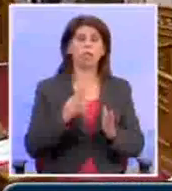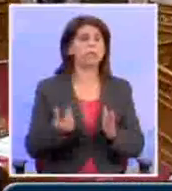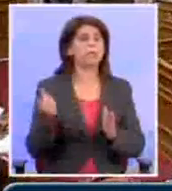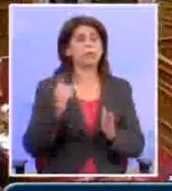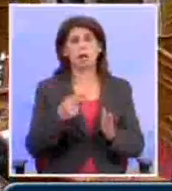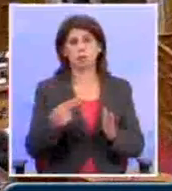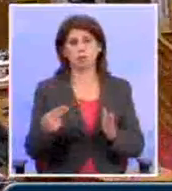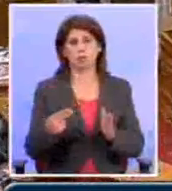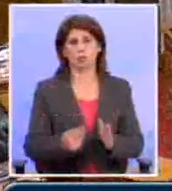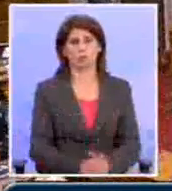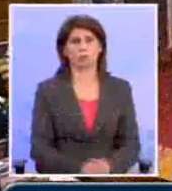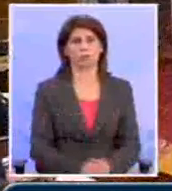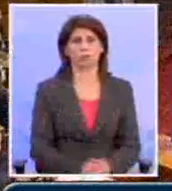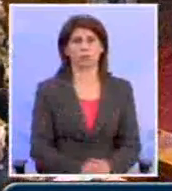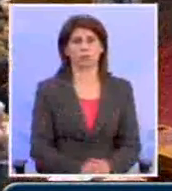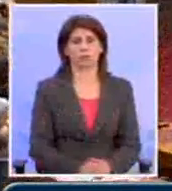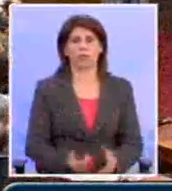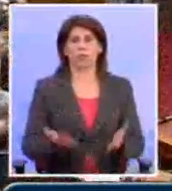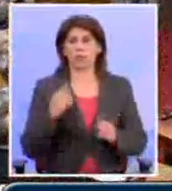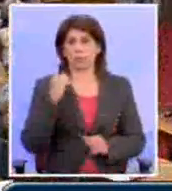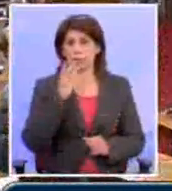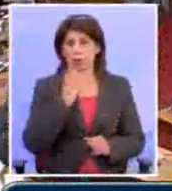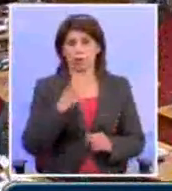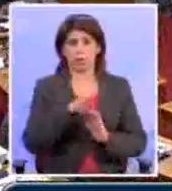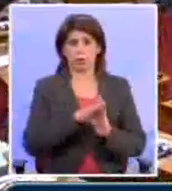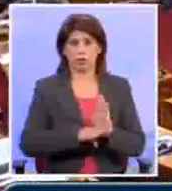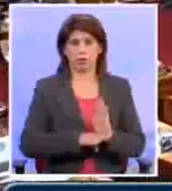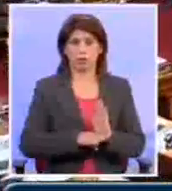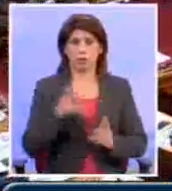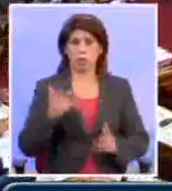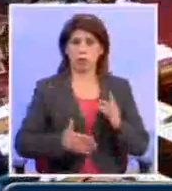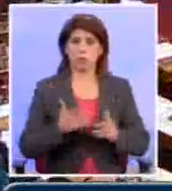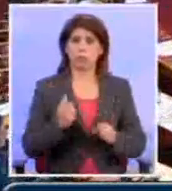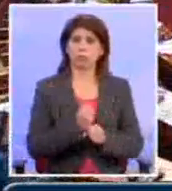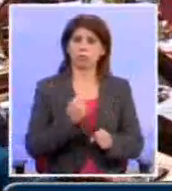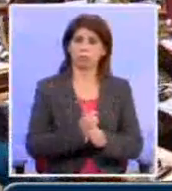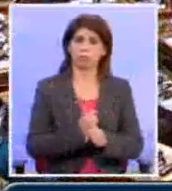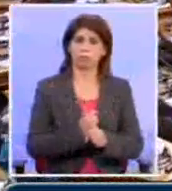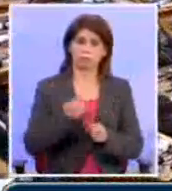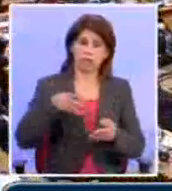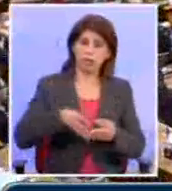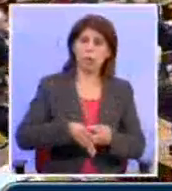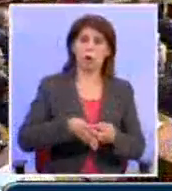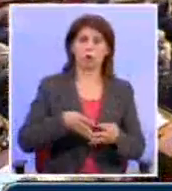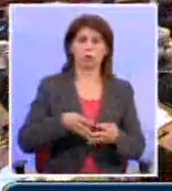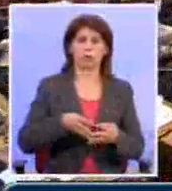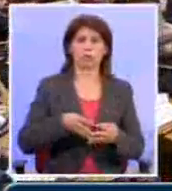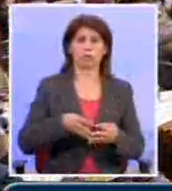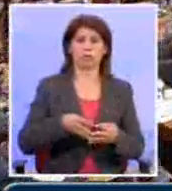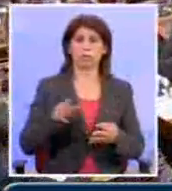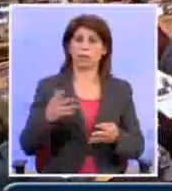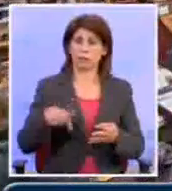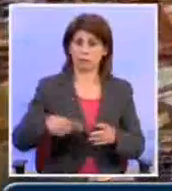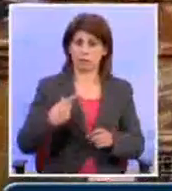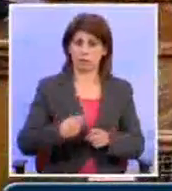σημαίνει. Δεν έχουμε ένα σοβαρό σύστημα προϋπολογισμού των έργων και τιμολόγησής τους. Για την ακρίβεια, στη χώρα μας